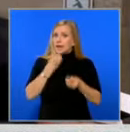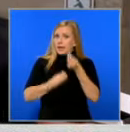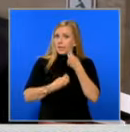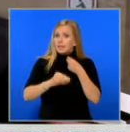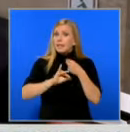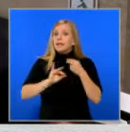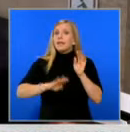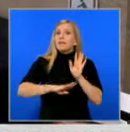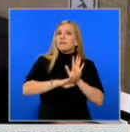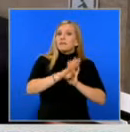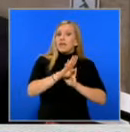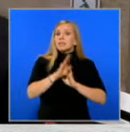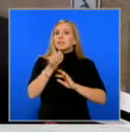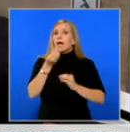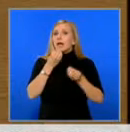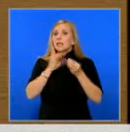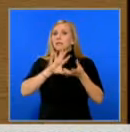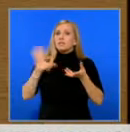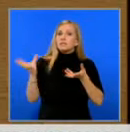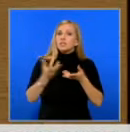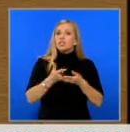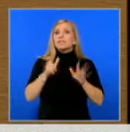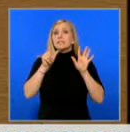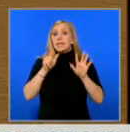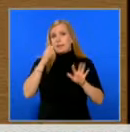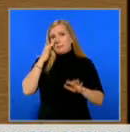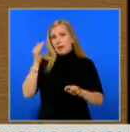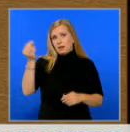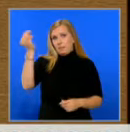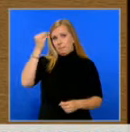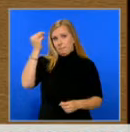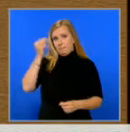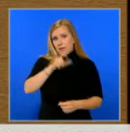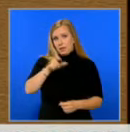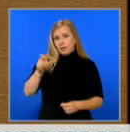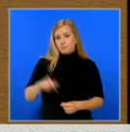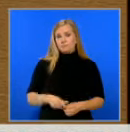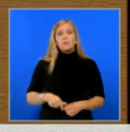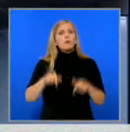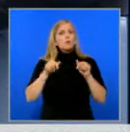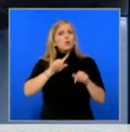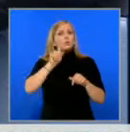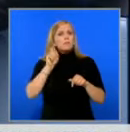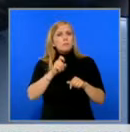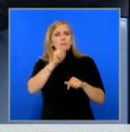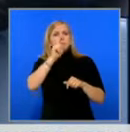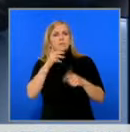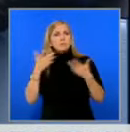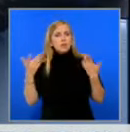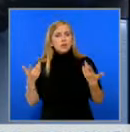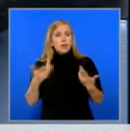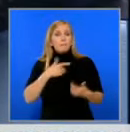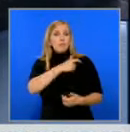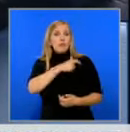инфлацията на храните за всички 7 милиона българи този въпрос има геополитическо значение но има